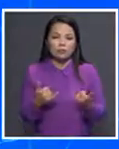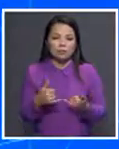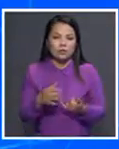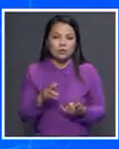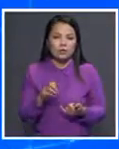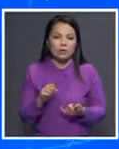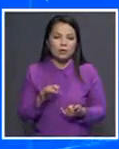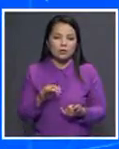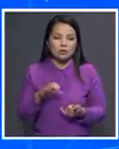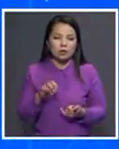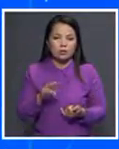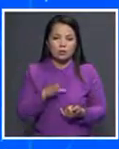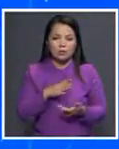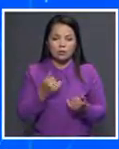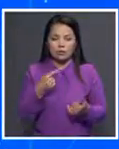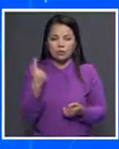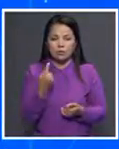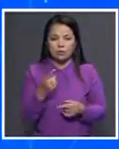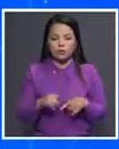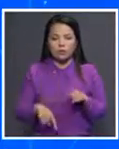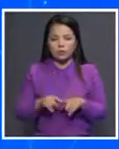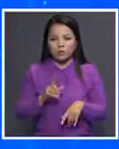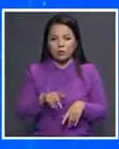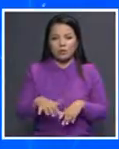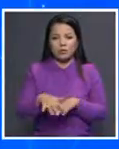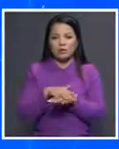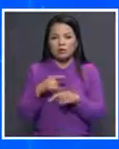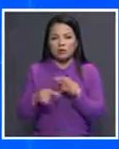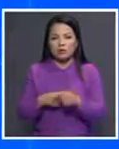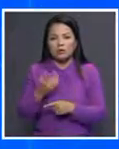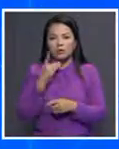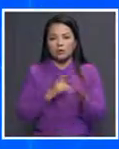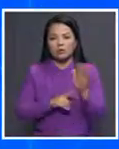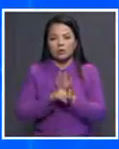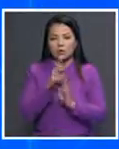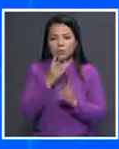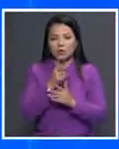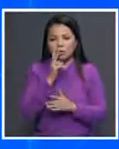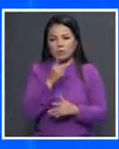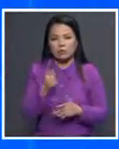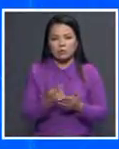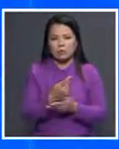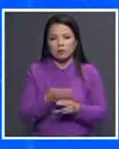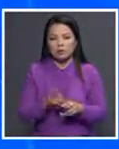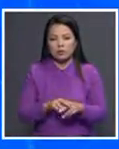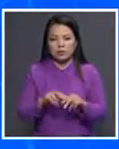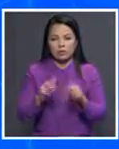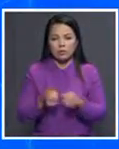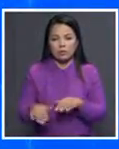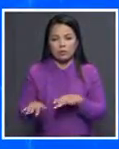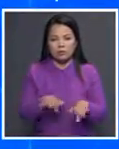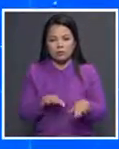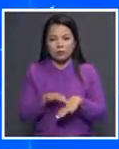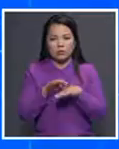Бүгін Мажарстанда түбі бір туысқан халықтардың дәстүрлі құрылтайы басталды. Екі жылда бір рет ұйымдастырылатын шараға түркі